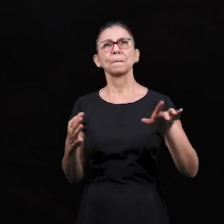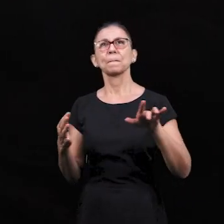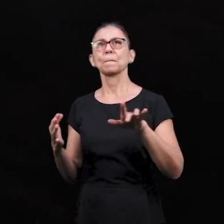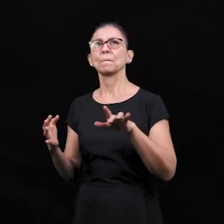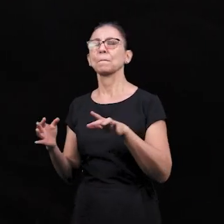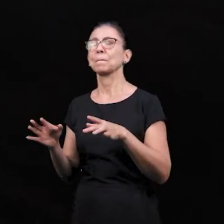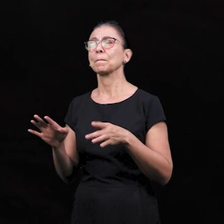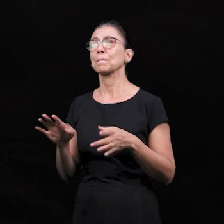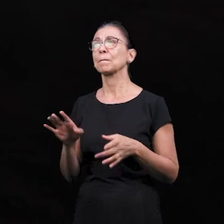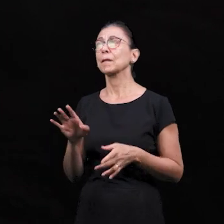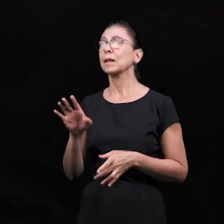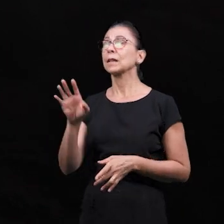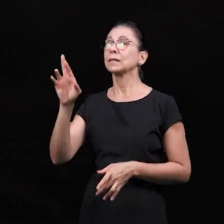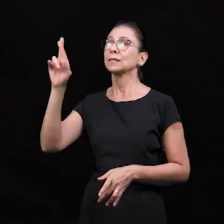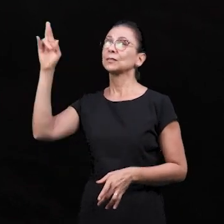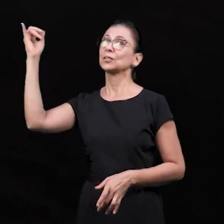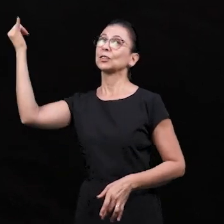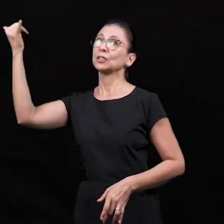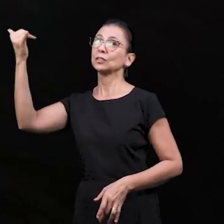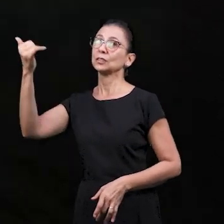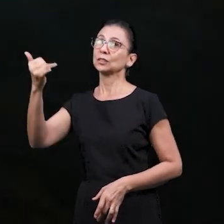Услышь, дочь моя, посмотри